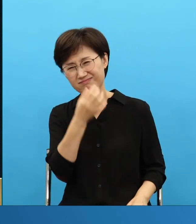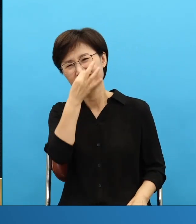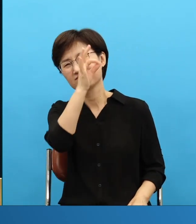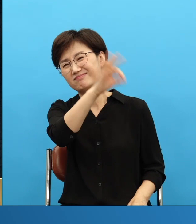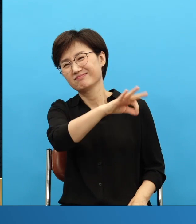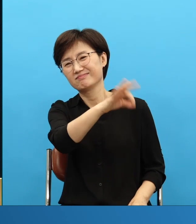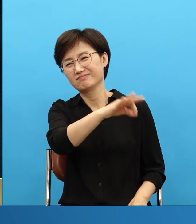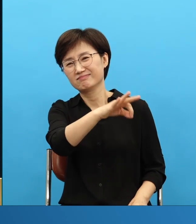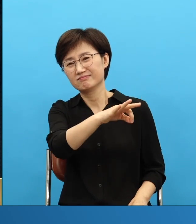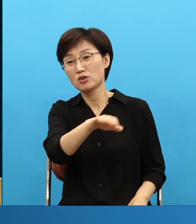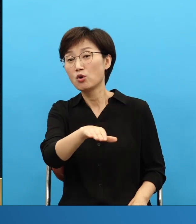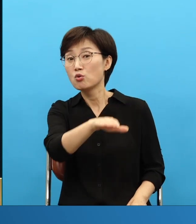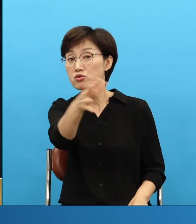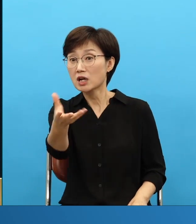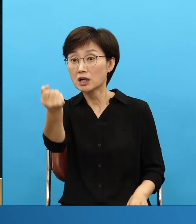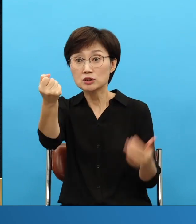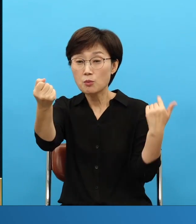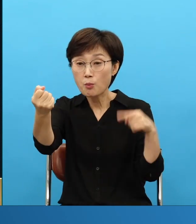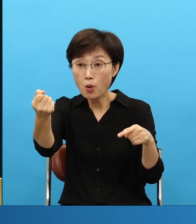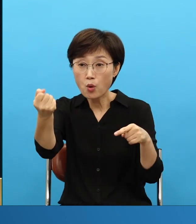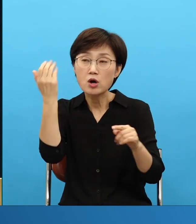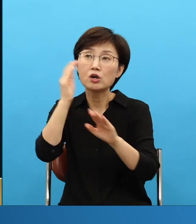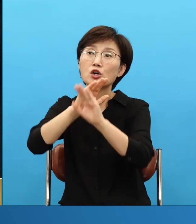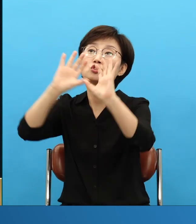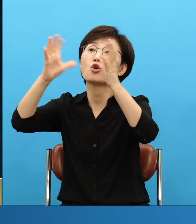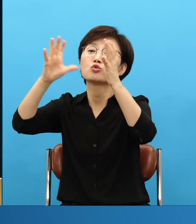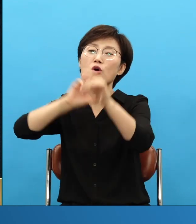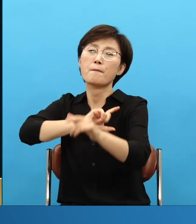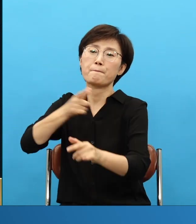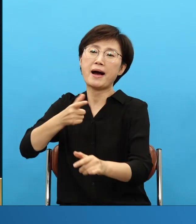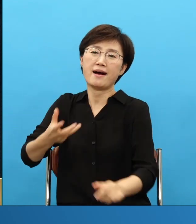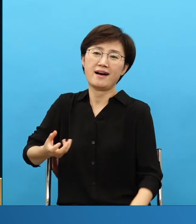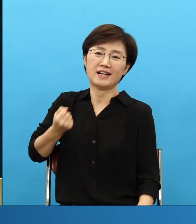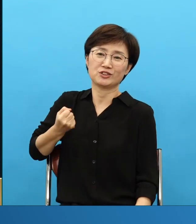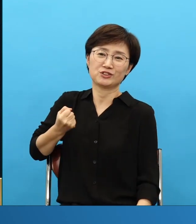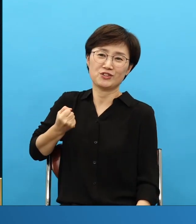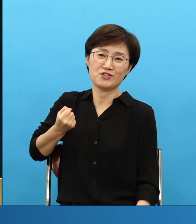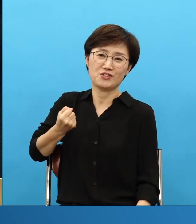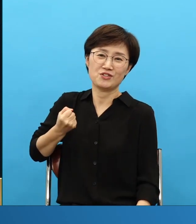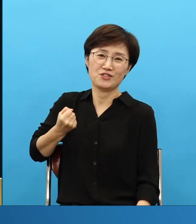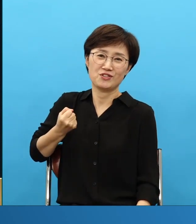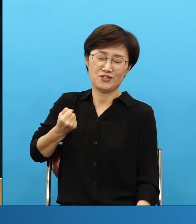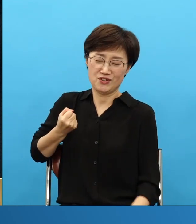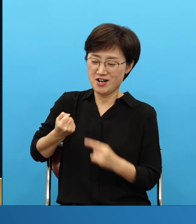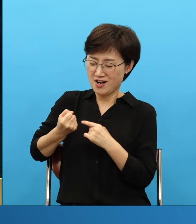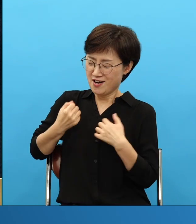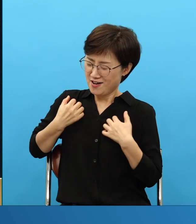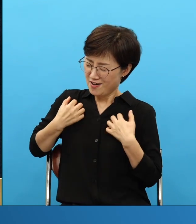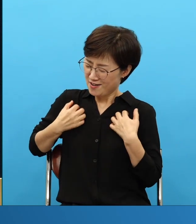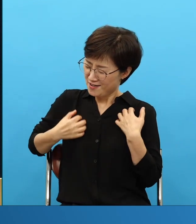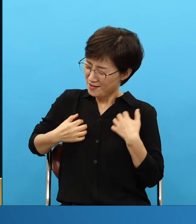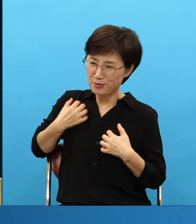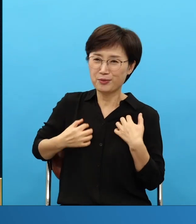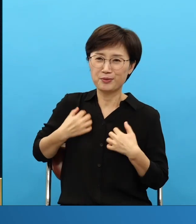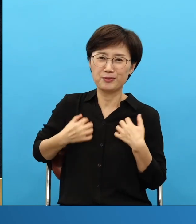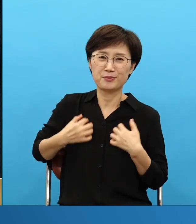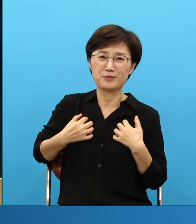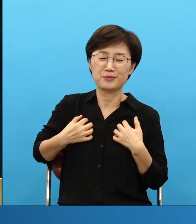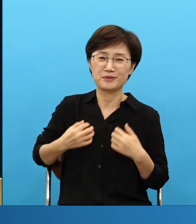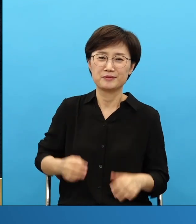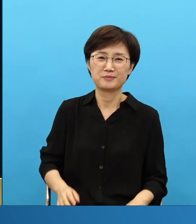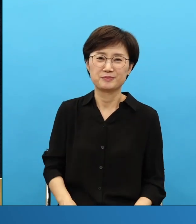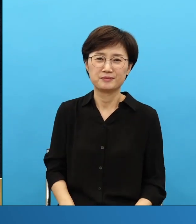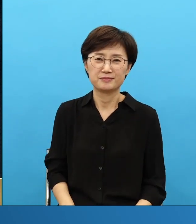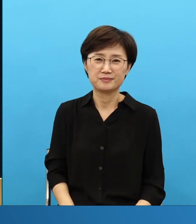우리는 하늘의 시민권을 가졌어. And he, though he possessed Roman citizenship, realized there was no power in that. He realized we had the citizenship of